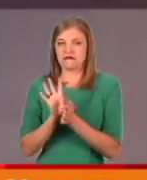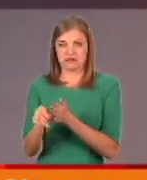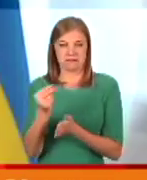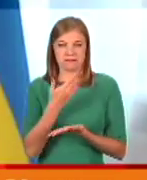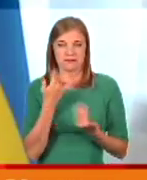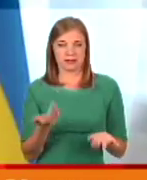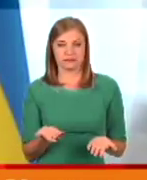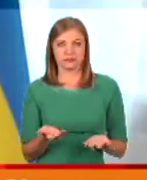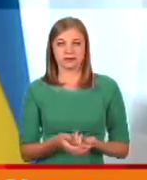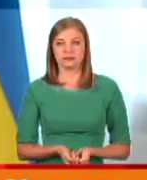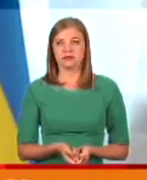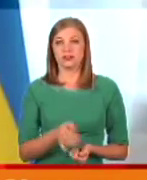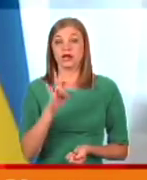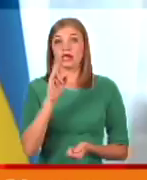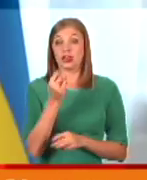вкладаючи. На